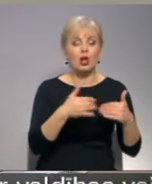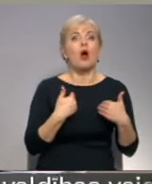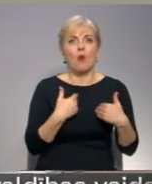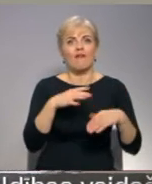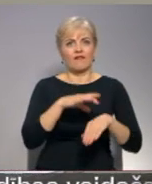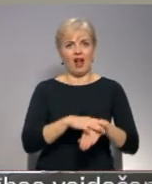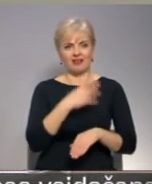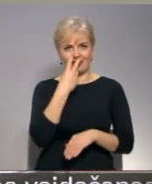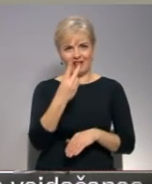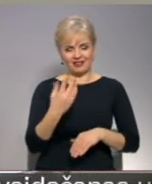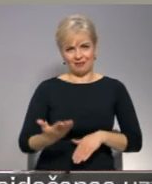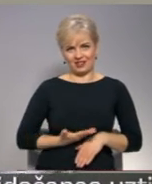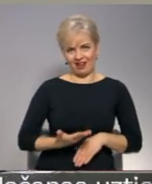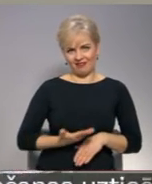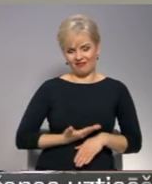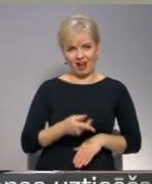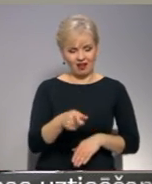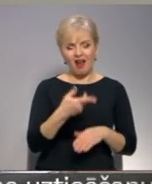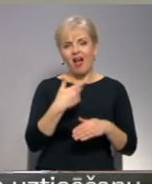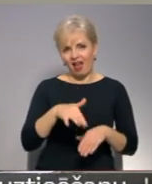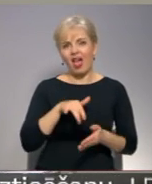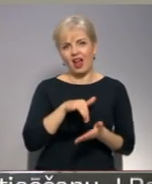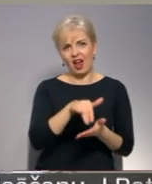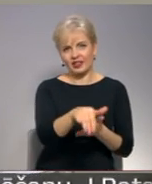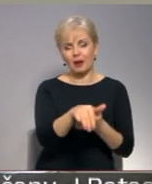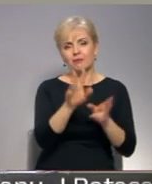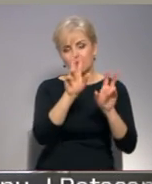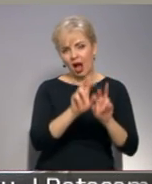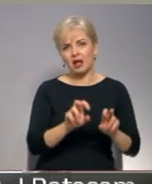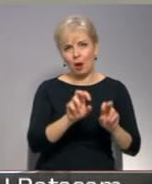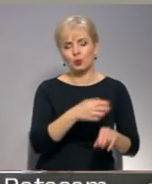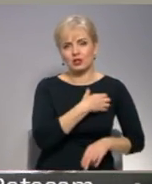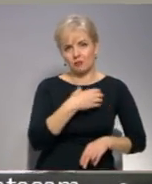faktiski redzam praksē, kad mēs ejam pārbaudēs pašvaldībās.